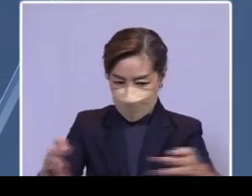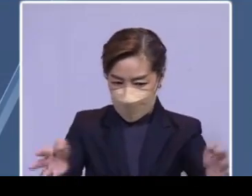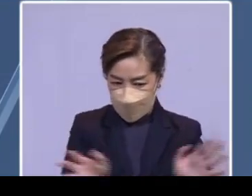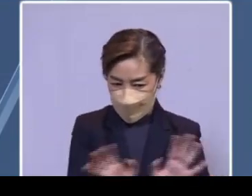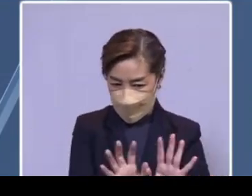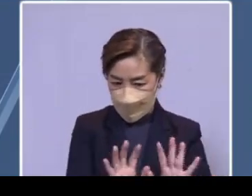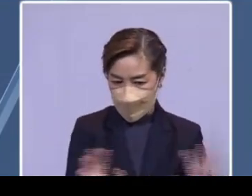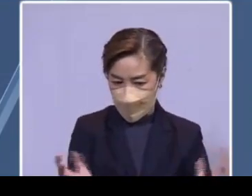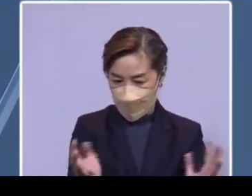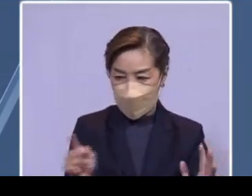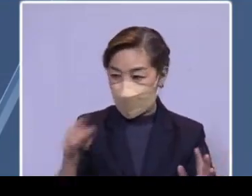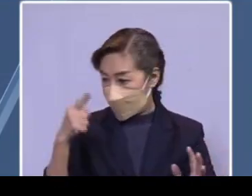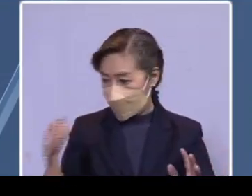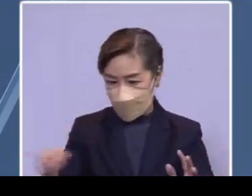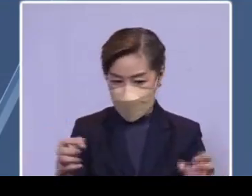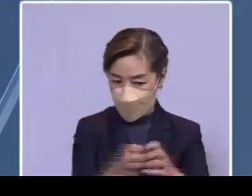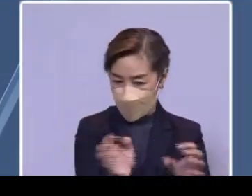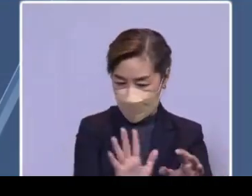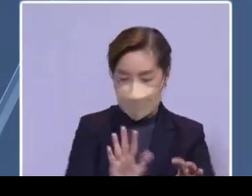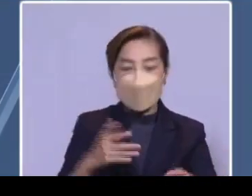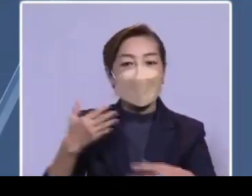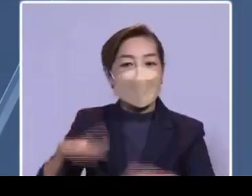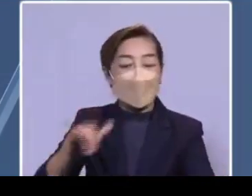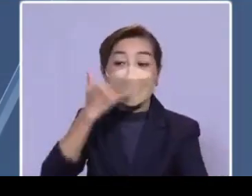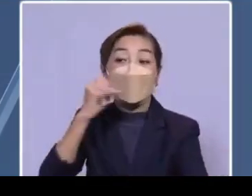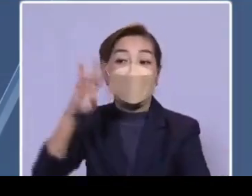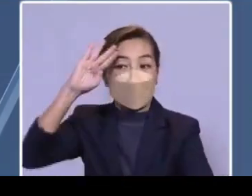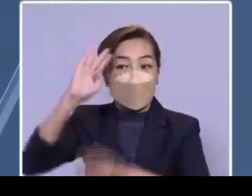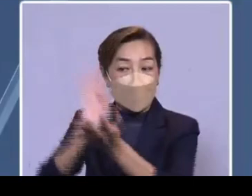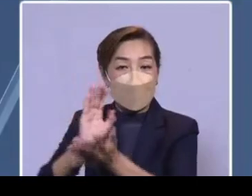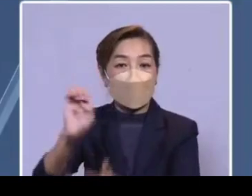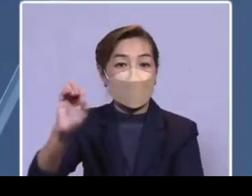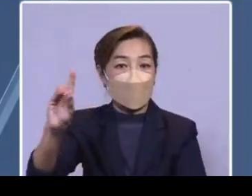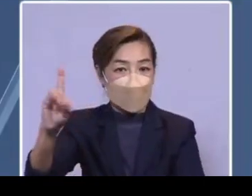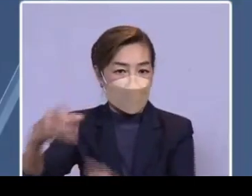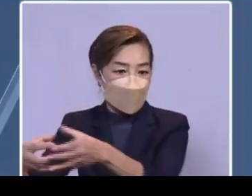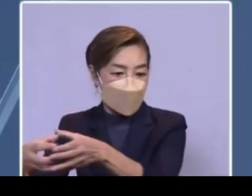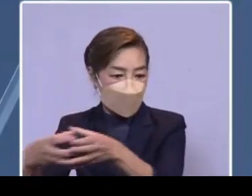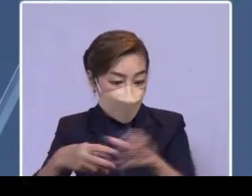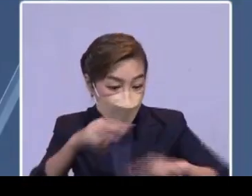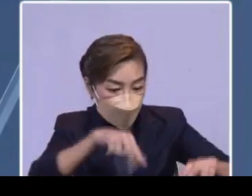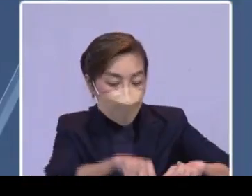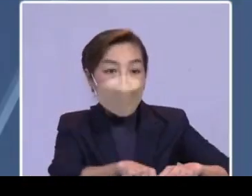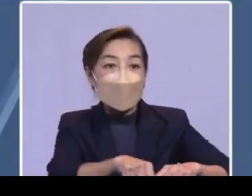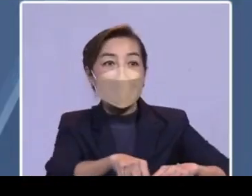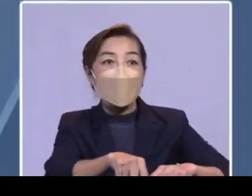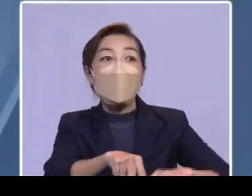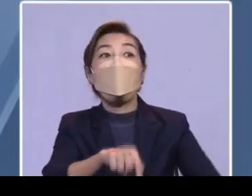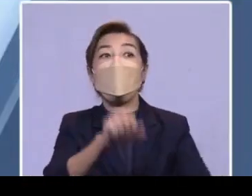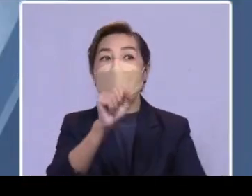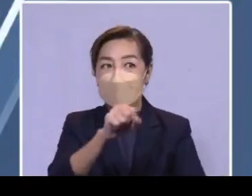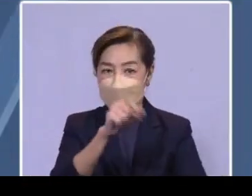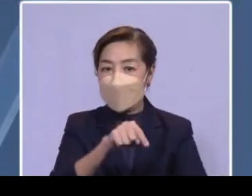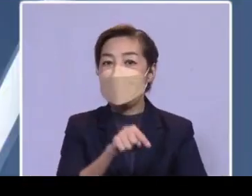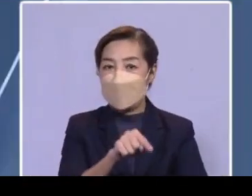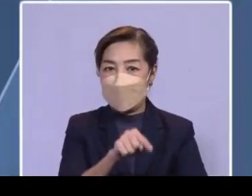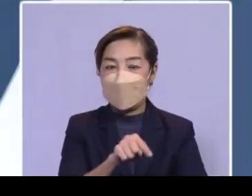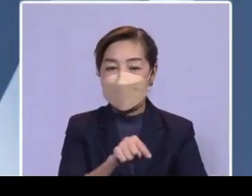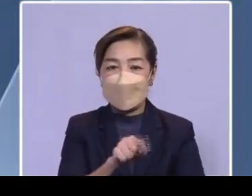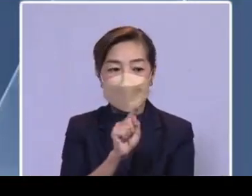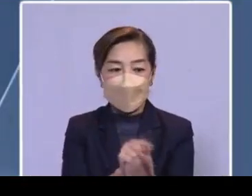รีบแจ้งเจ้าหน้าที่ตำรวจก่อนที่ตำรวจเขาจะประสานชุด EODเข้ามาตรวจสอบแล้วก็พบว่าไอ้ที่เจอเนี่ย